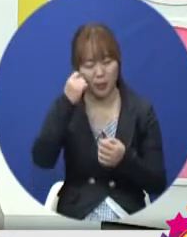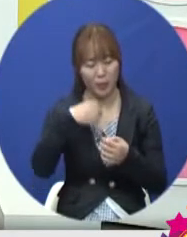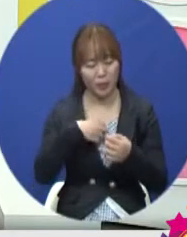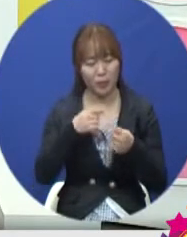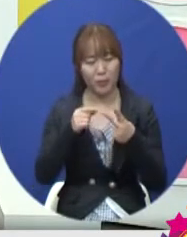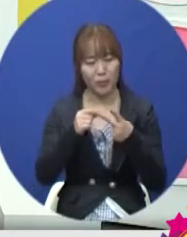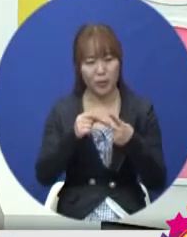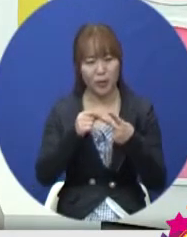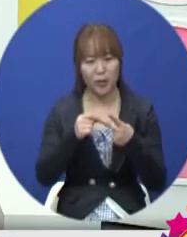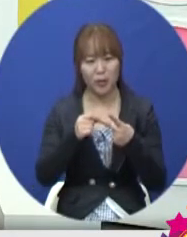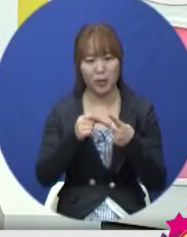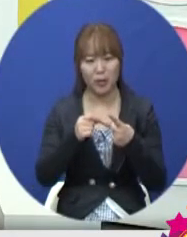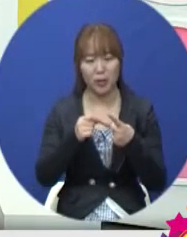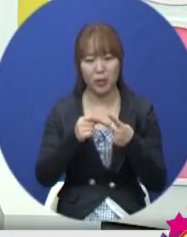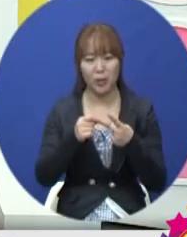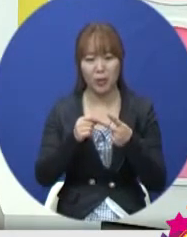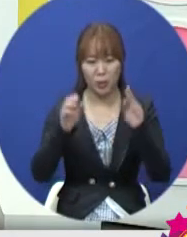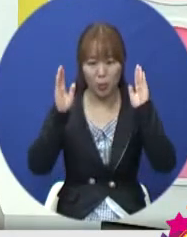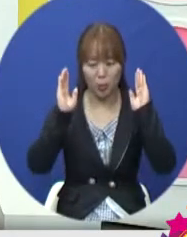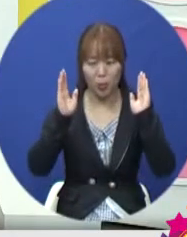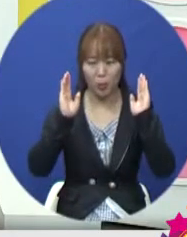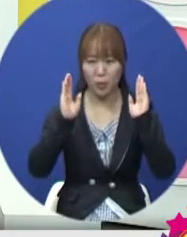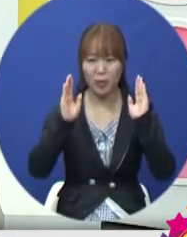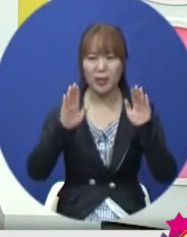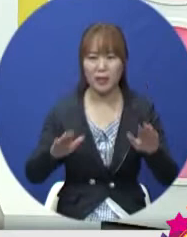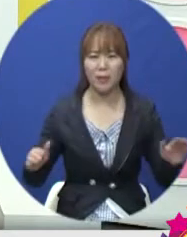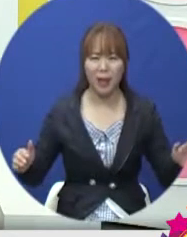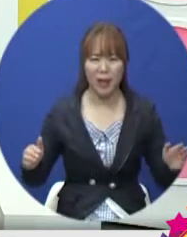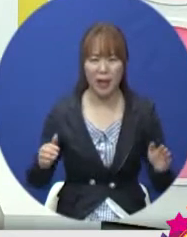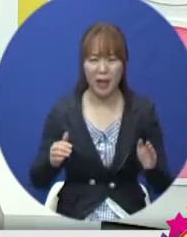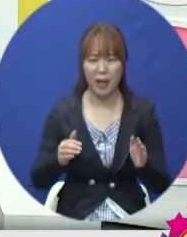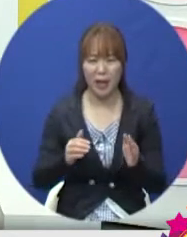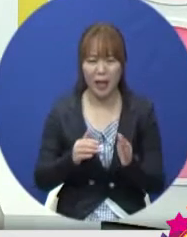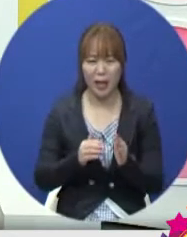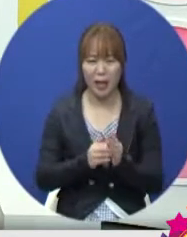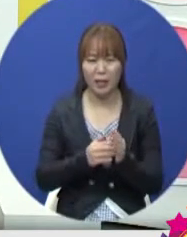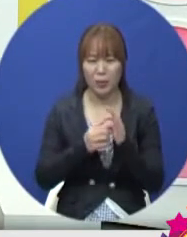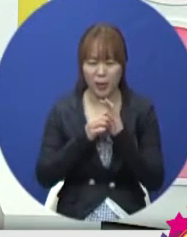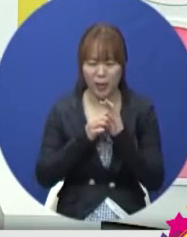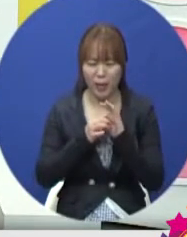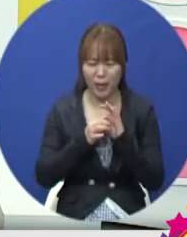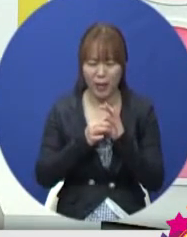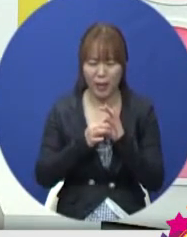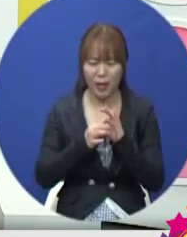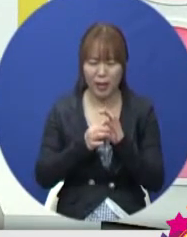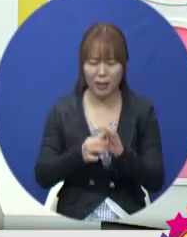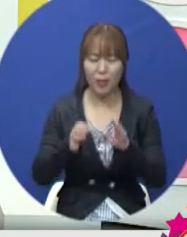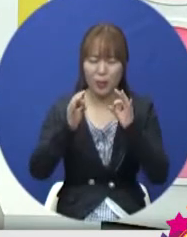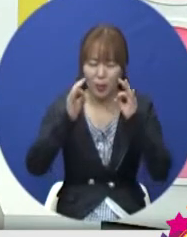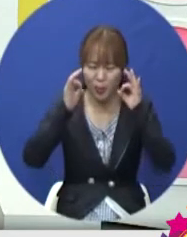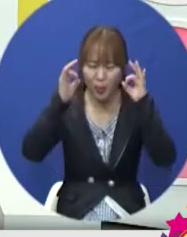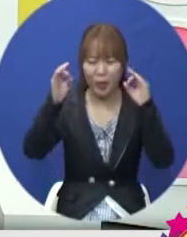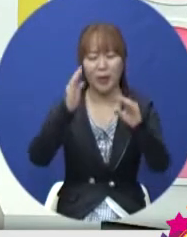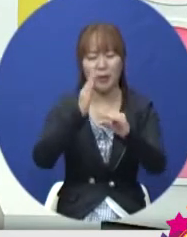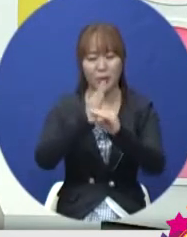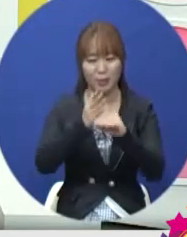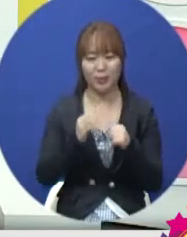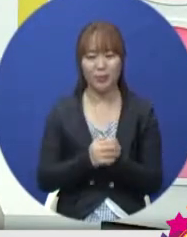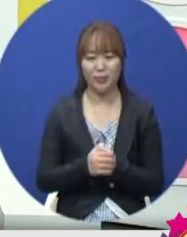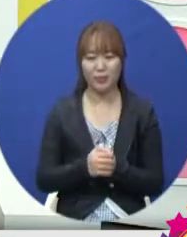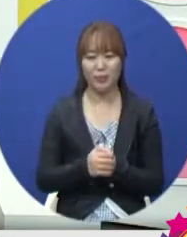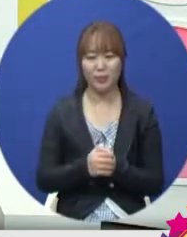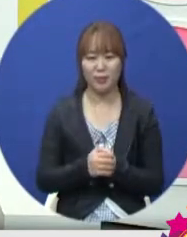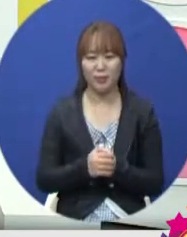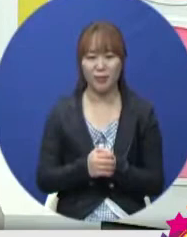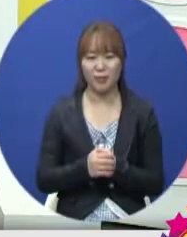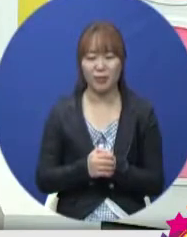이제 공부를 대신 지금까지 볼펜을 놓지 않고 노력하고 있어요. 공부를 많이,